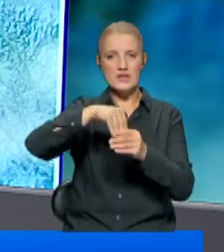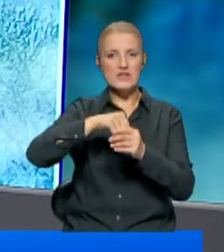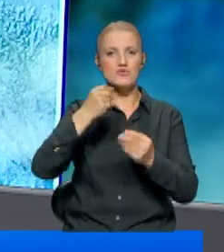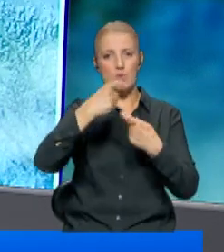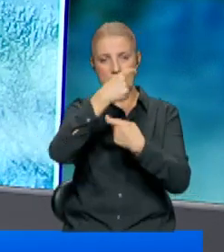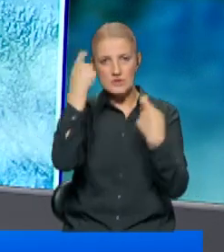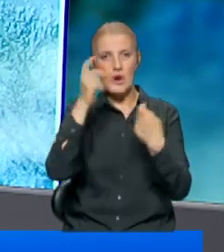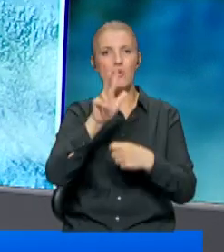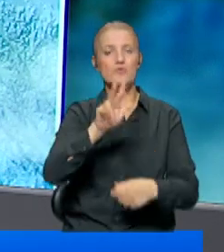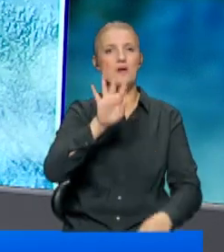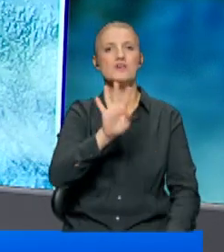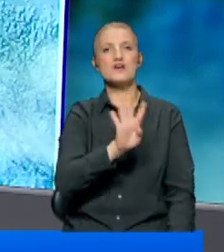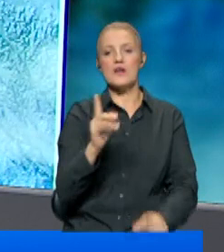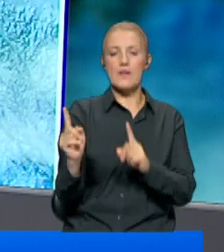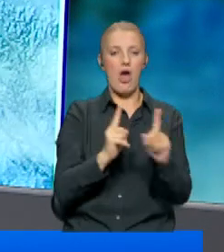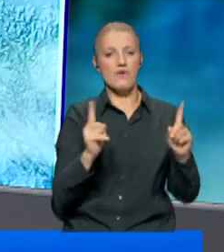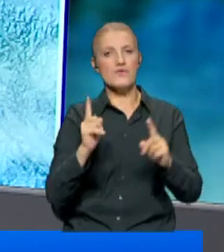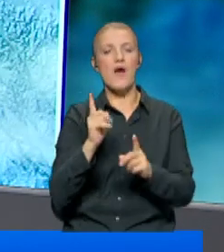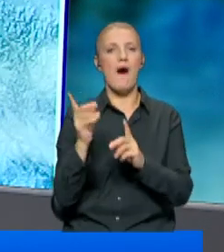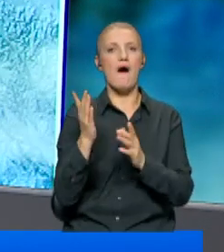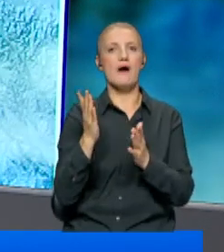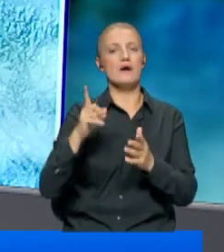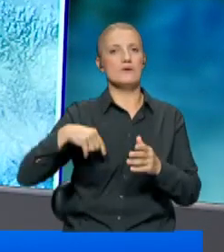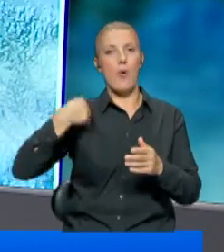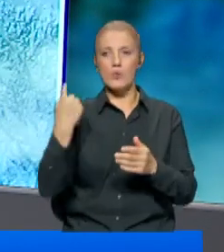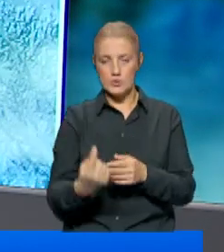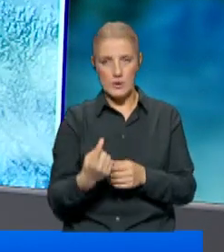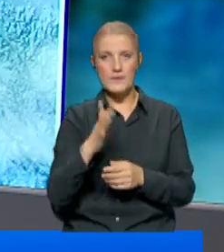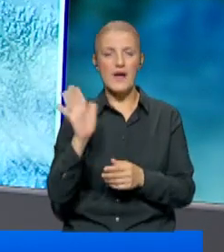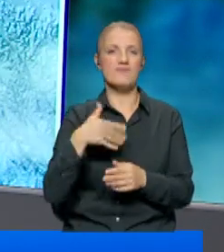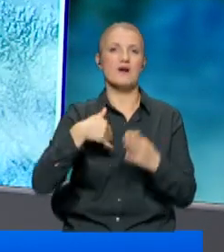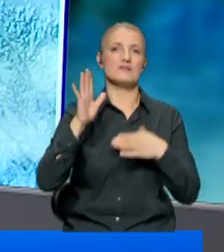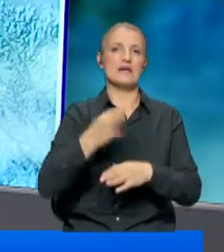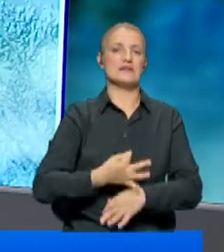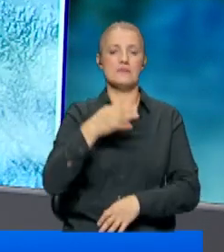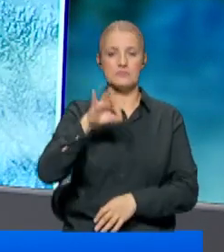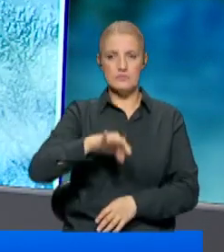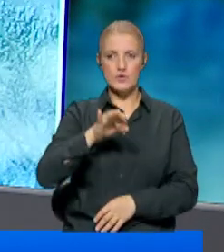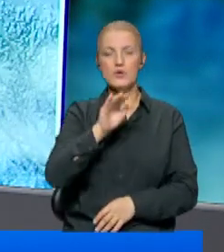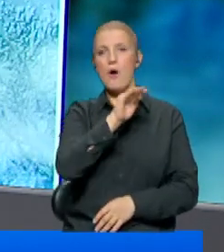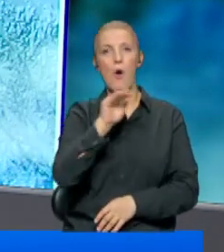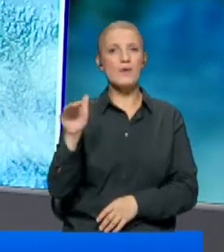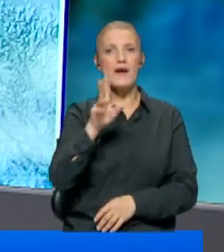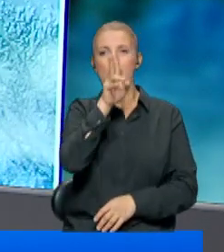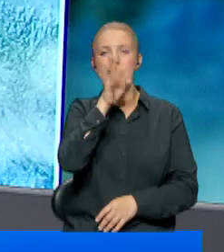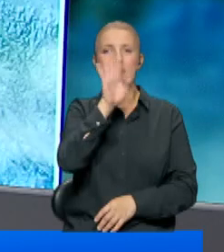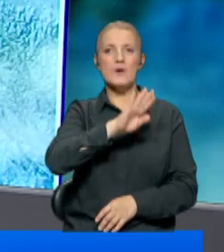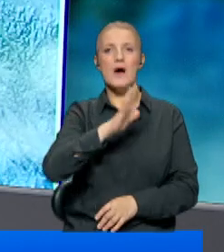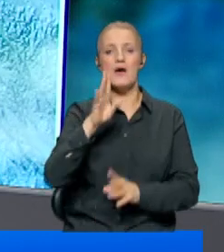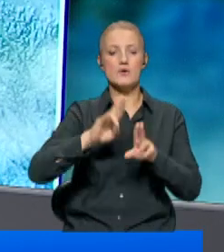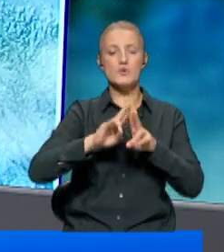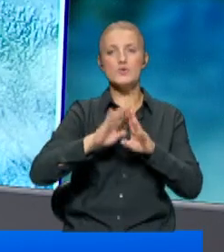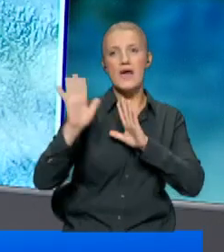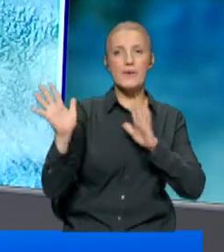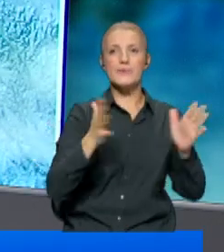çok sıcak 35-40 dereceler arasında ölçülüyor ve daha fazla hissediliyor Bugün gün ortasında Ege'de kuzeyden esecek